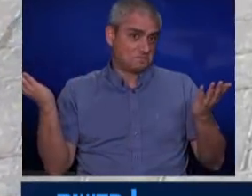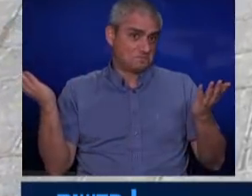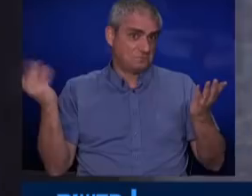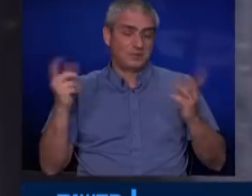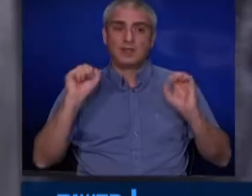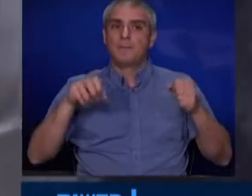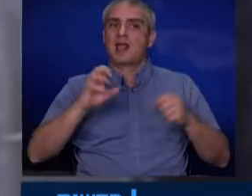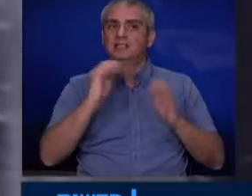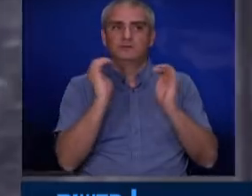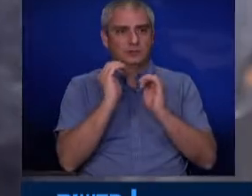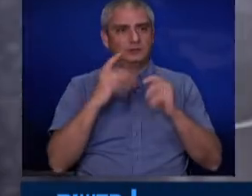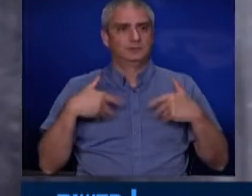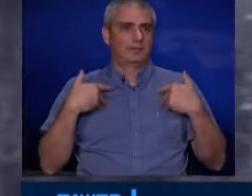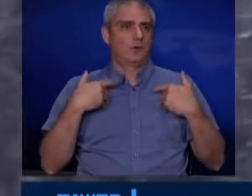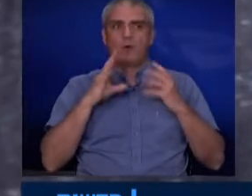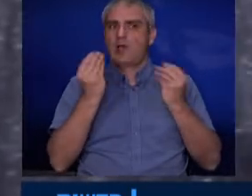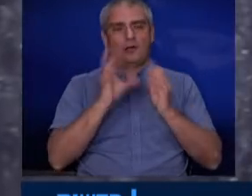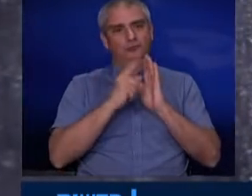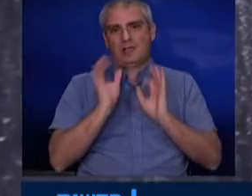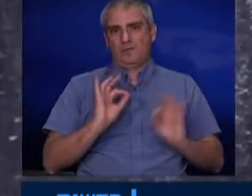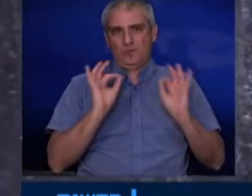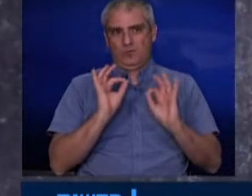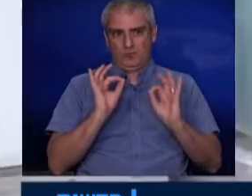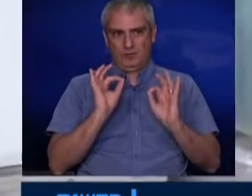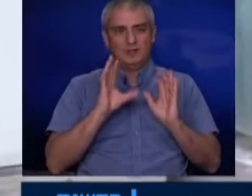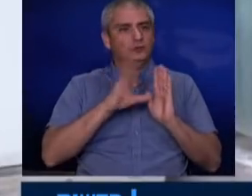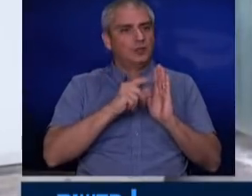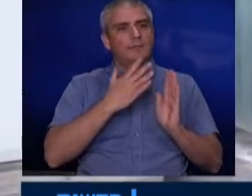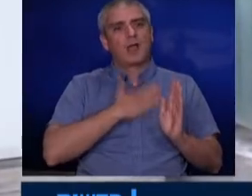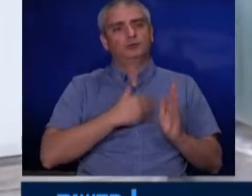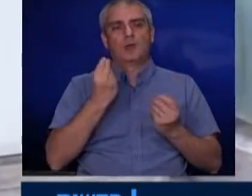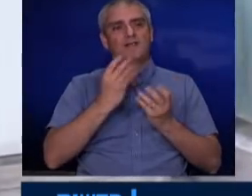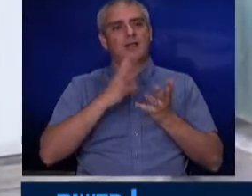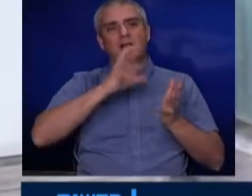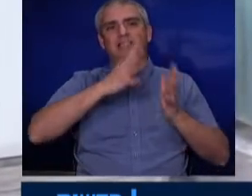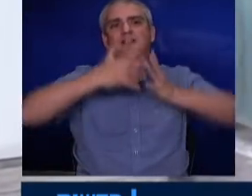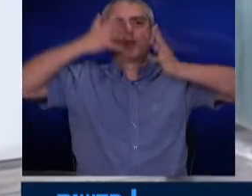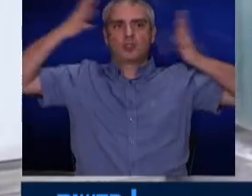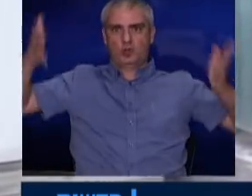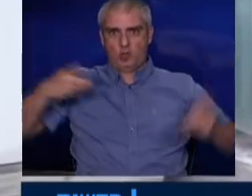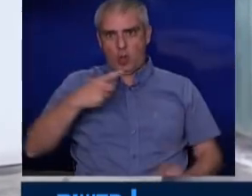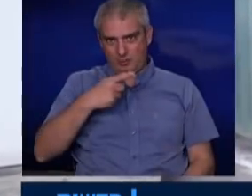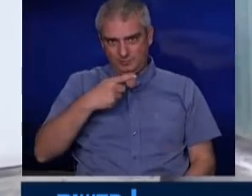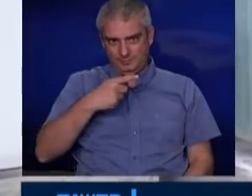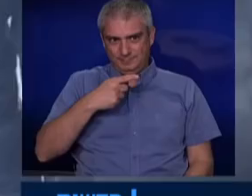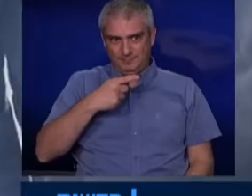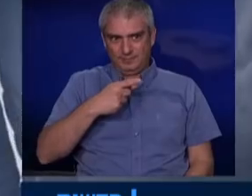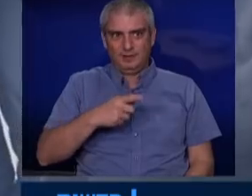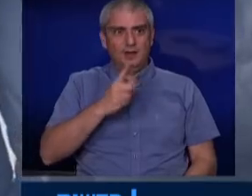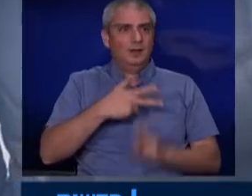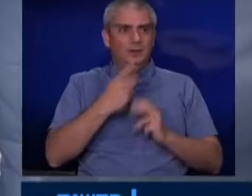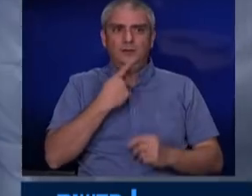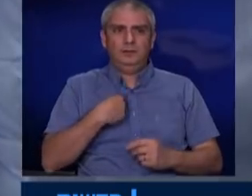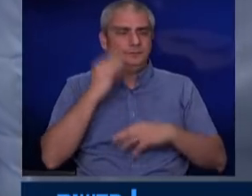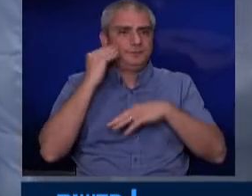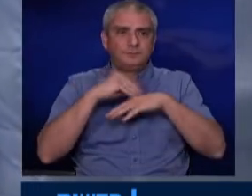הכספות הקטנות צמחו לגלות שרכושם לא נגנב, והשודדים חשקו בשלל שנמצא בכספות הגדולות. הוא הרק אמר לי, דיימד